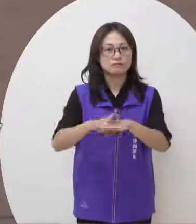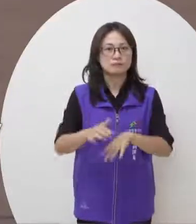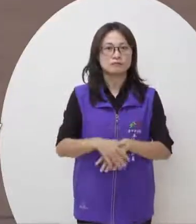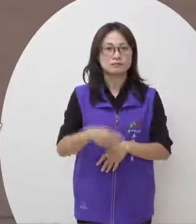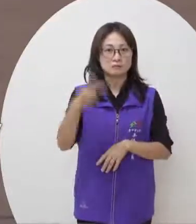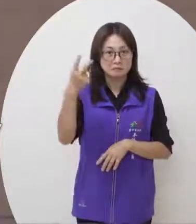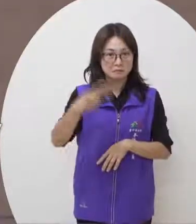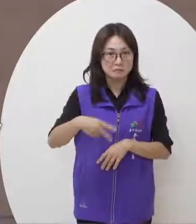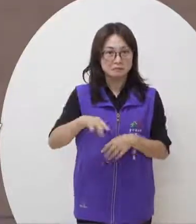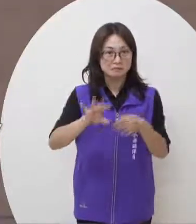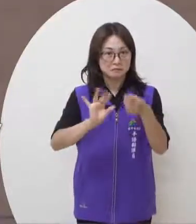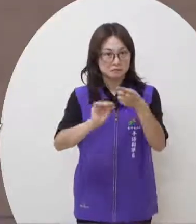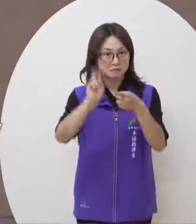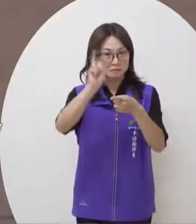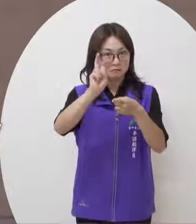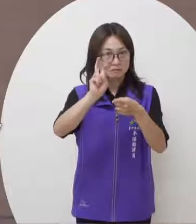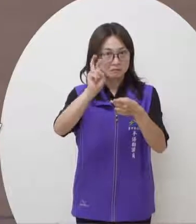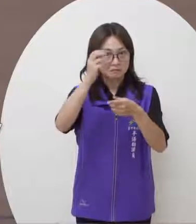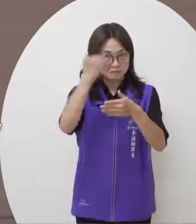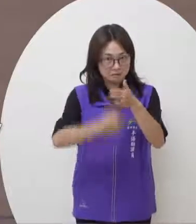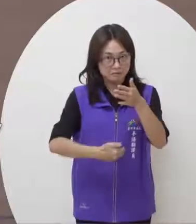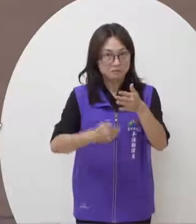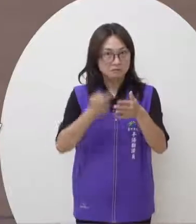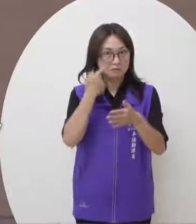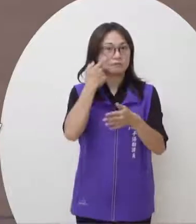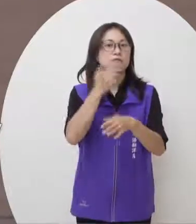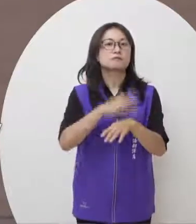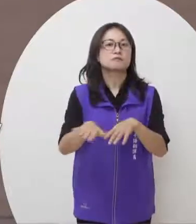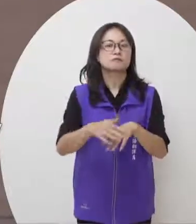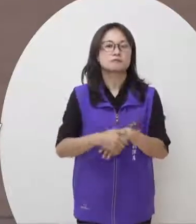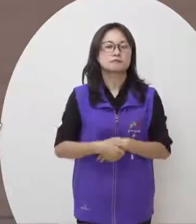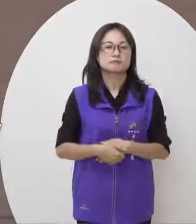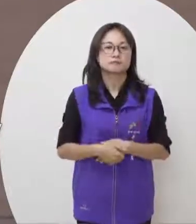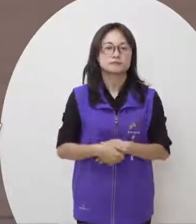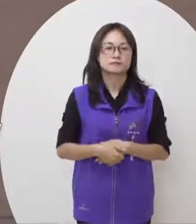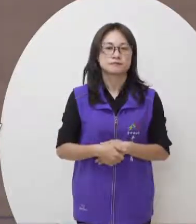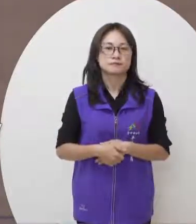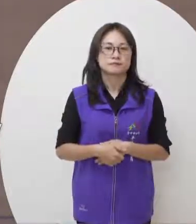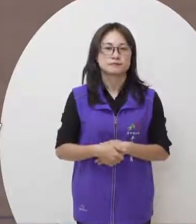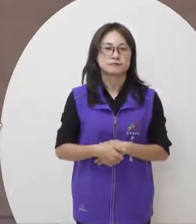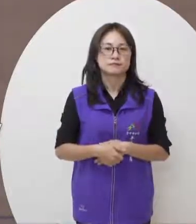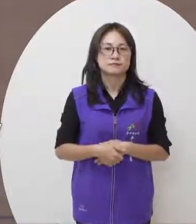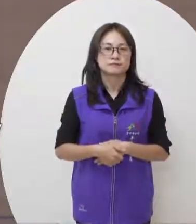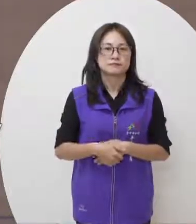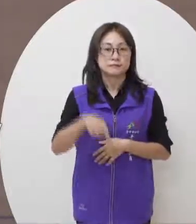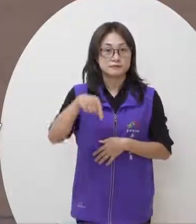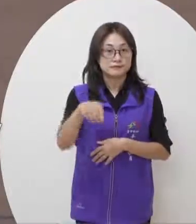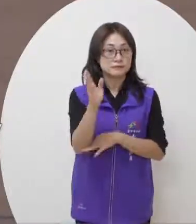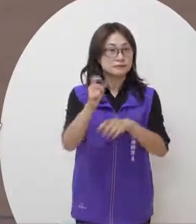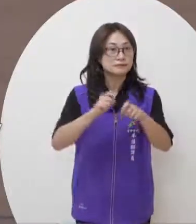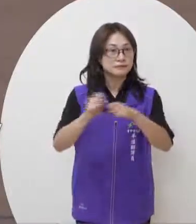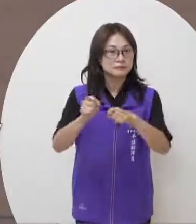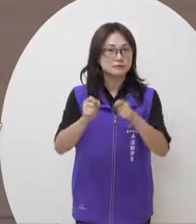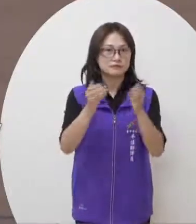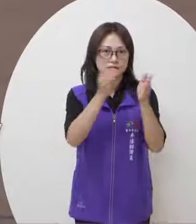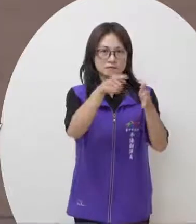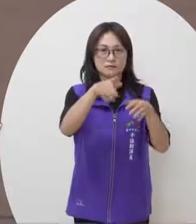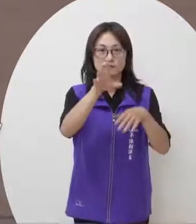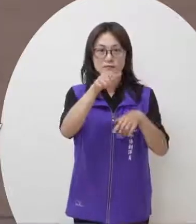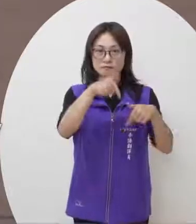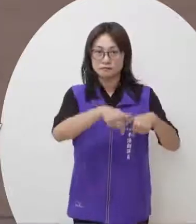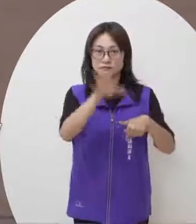是高达20%，几乎降到原来涨价起点哈。那这个因为对西屯区的影响也